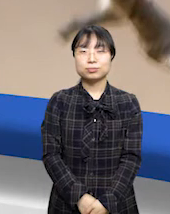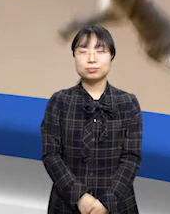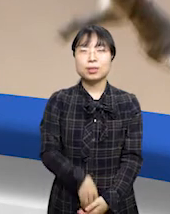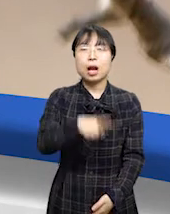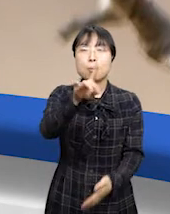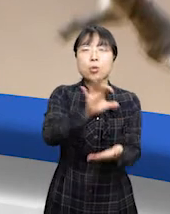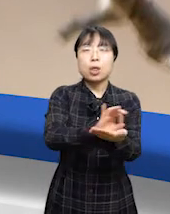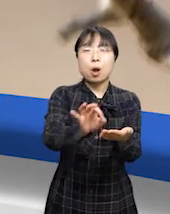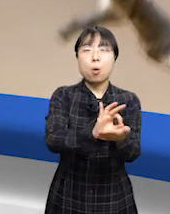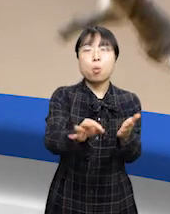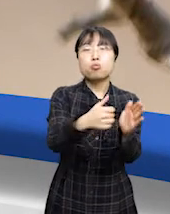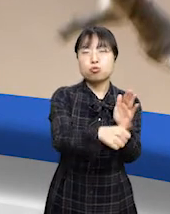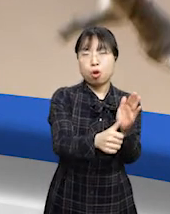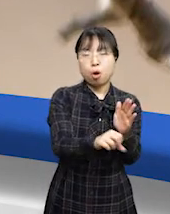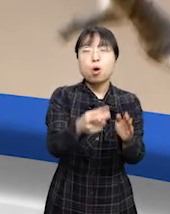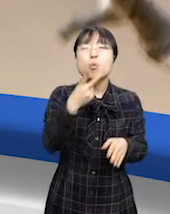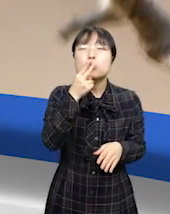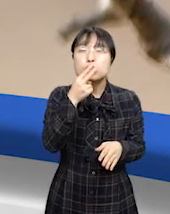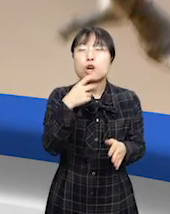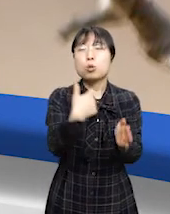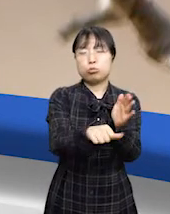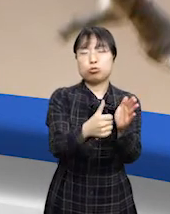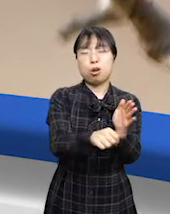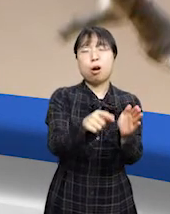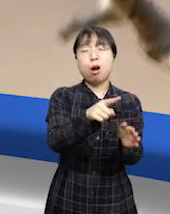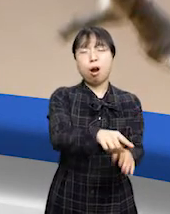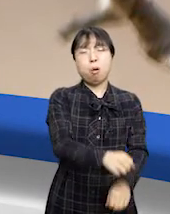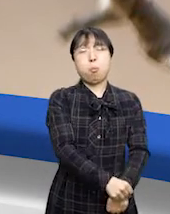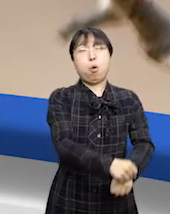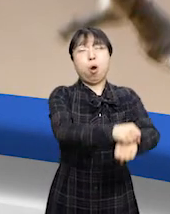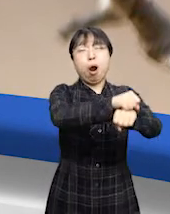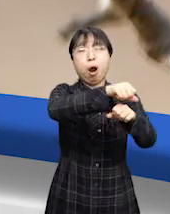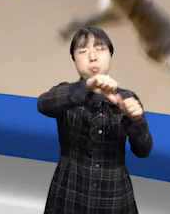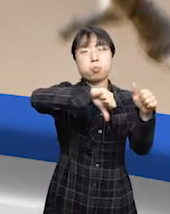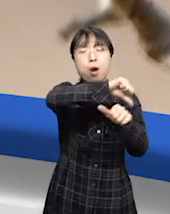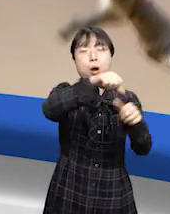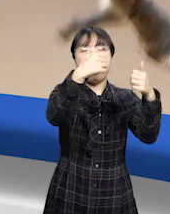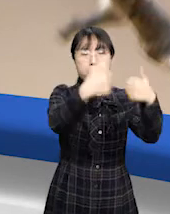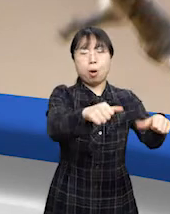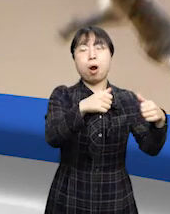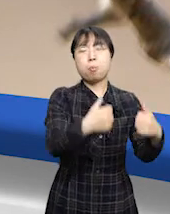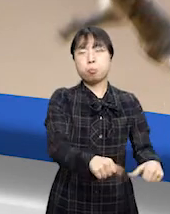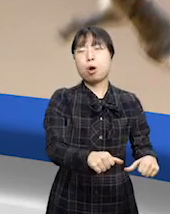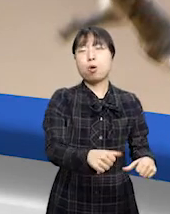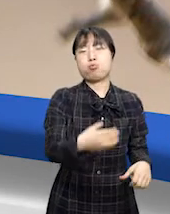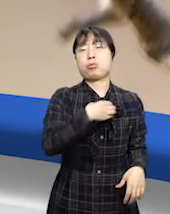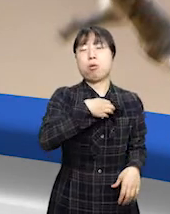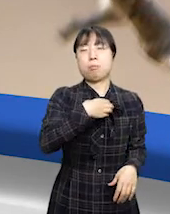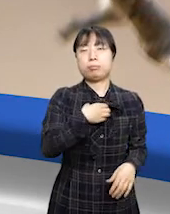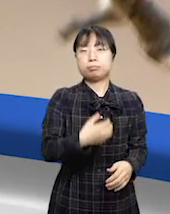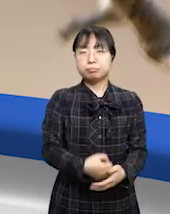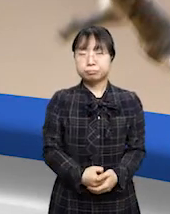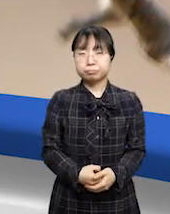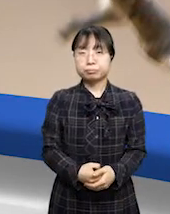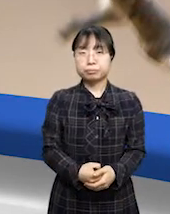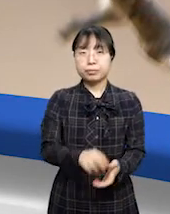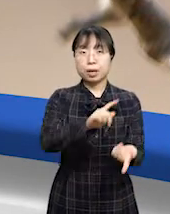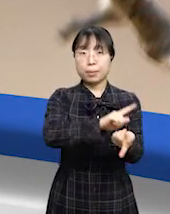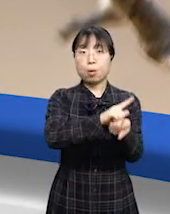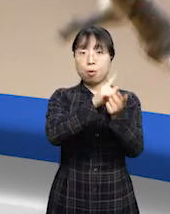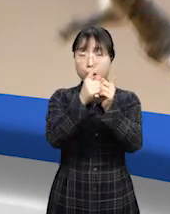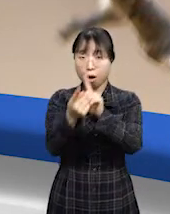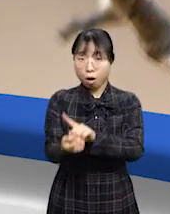일회용품과 플라스틱 제품들이 편리함이라는 이면 속에 우리 삶의 터전을 급속도로 파괴하고 있습니다. 이러한